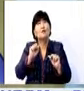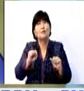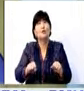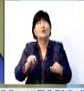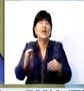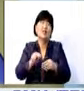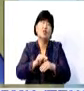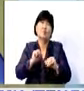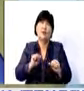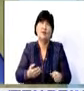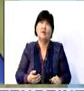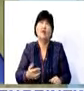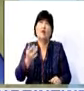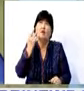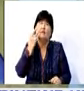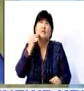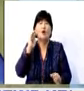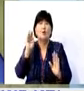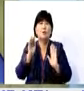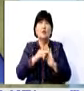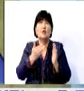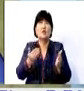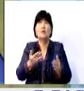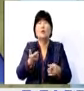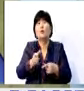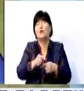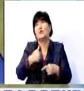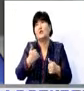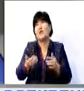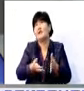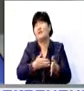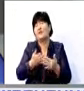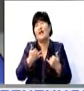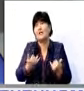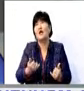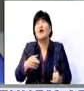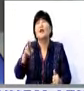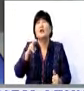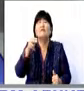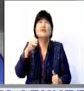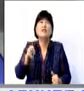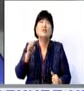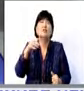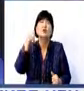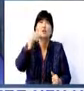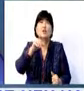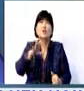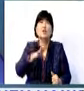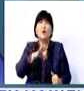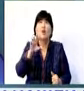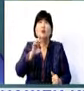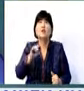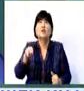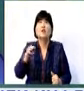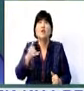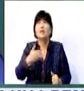ее исправить. Мы всегда прислушивались к нему, нам его очень не хватает сейчас. В январе 2014 года Булата